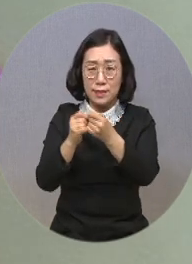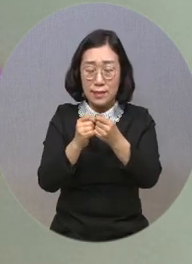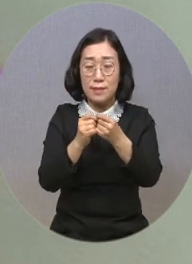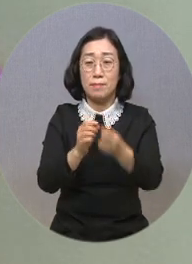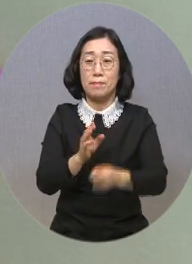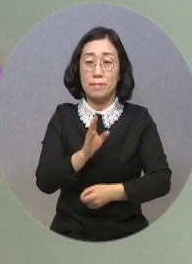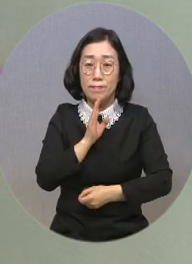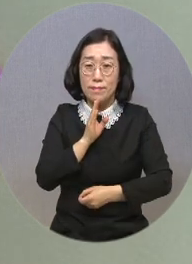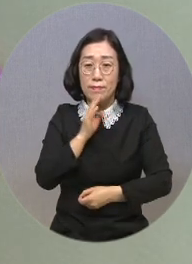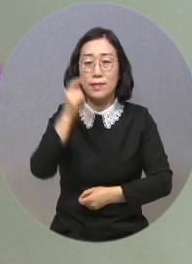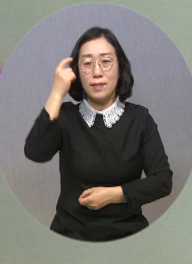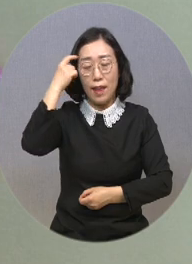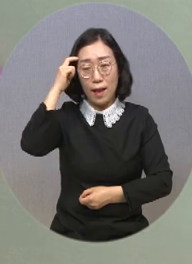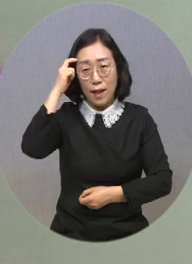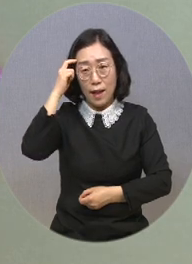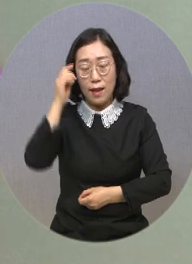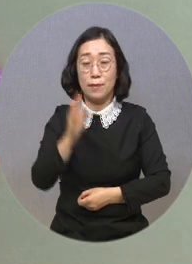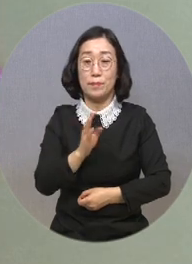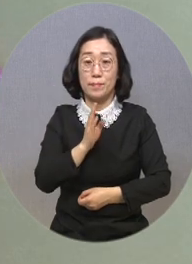생각하면서